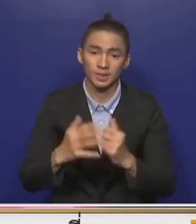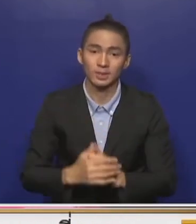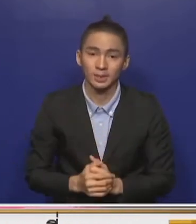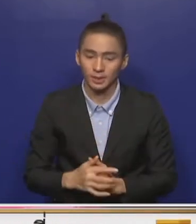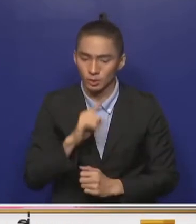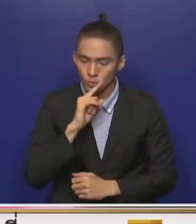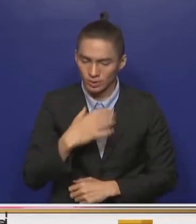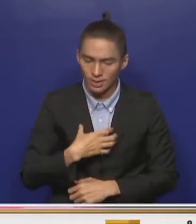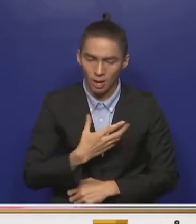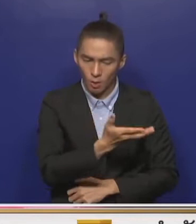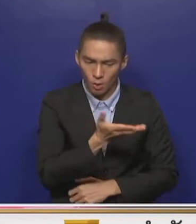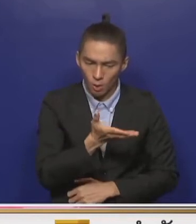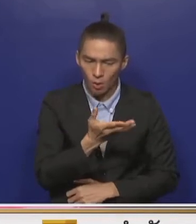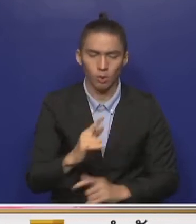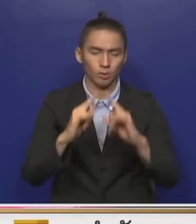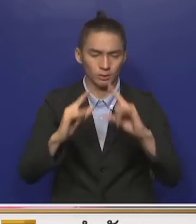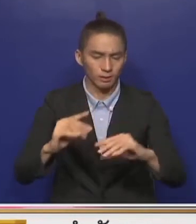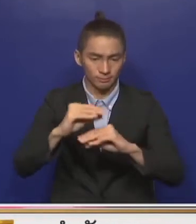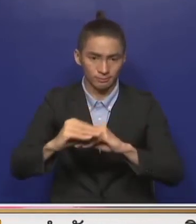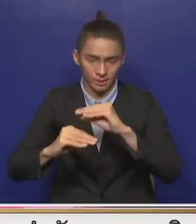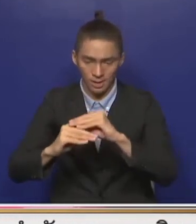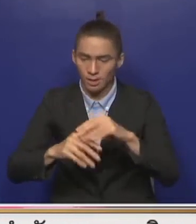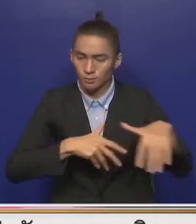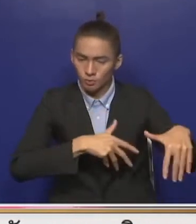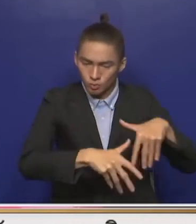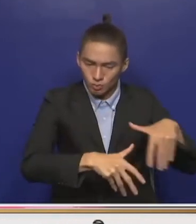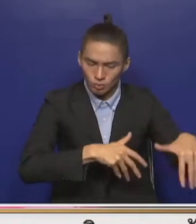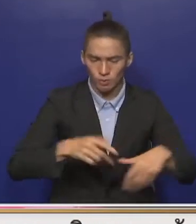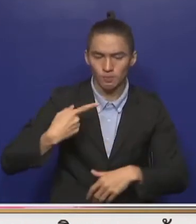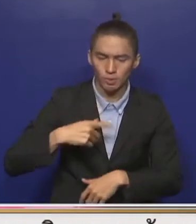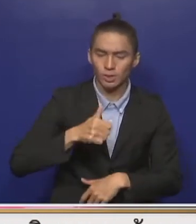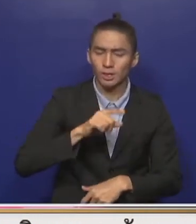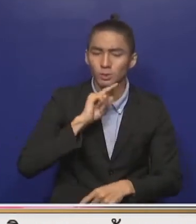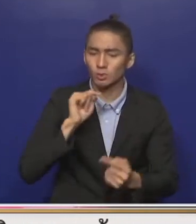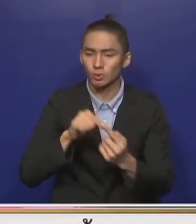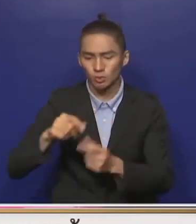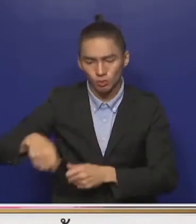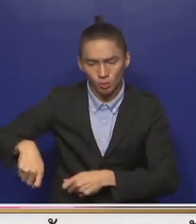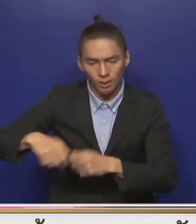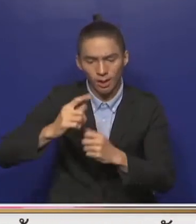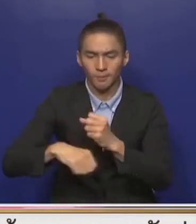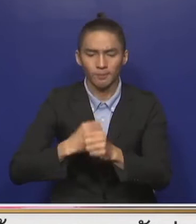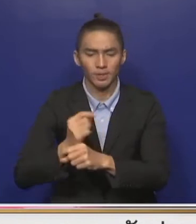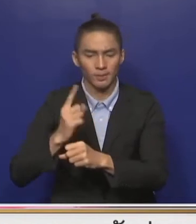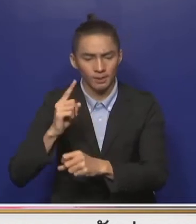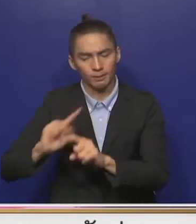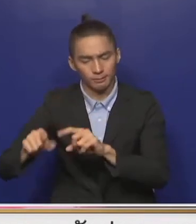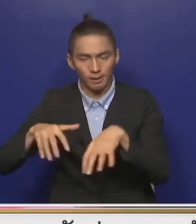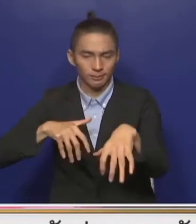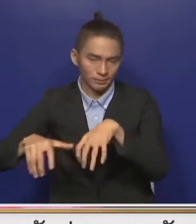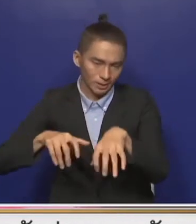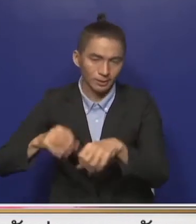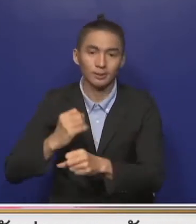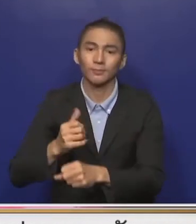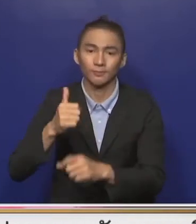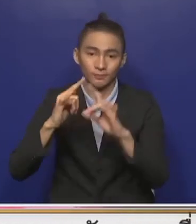ศาลาประชาคมแห่งนี้ประชาชนก็จะได้รับประโยชน์นะครับสามารถจัดงานประเพณีและงานอื่นๆได้ครับดวงที่ 2ถนน